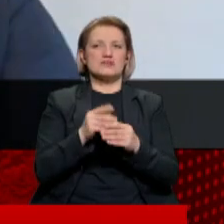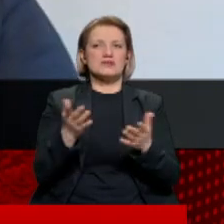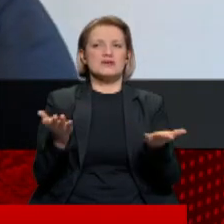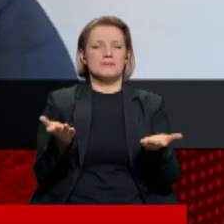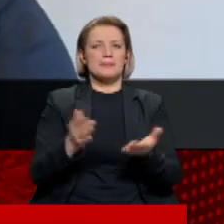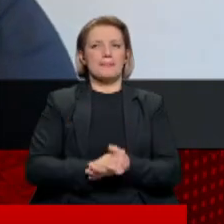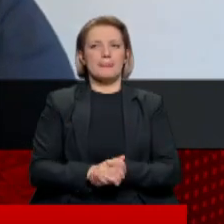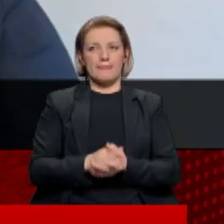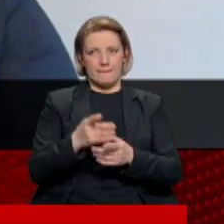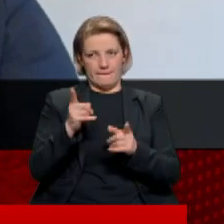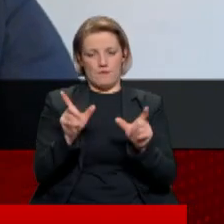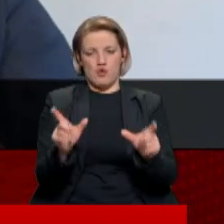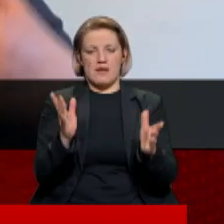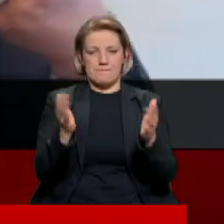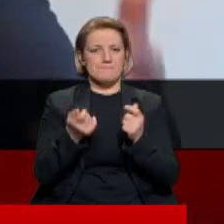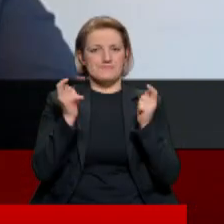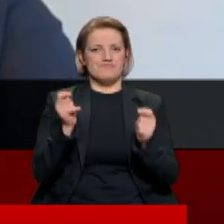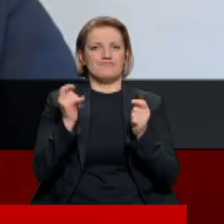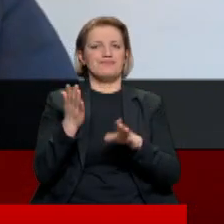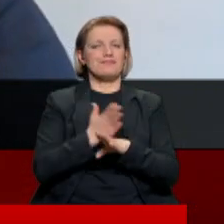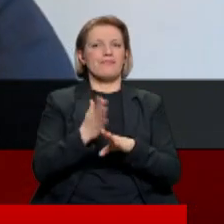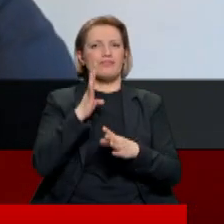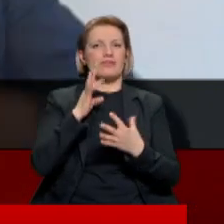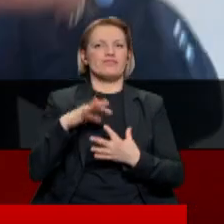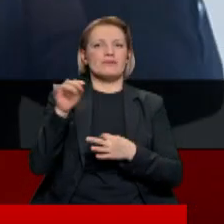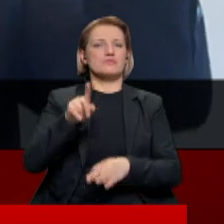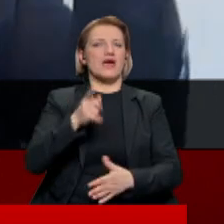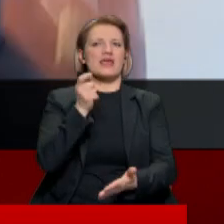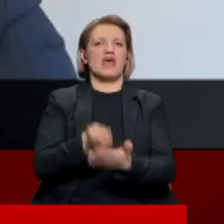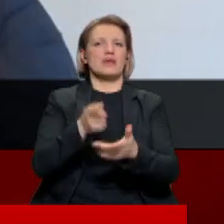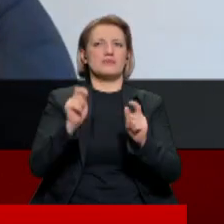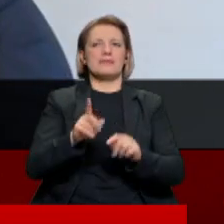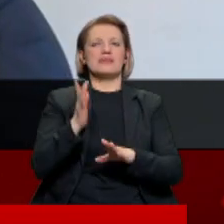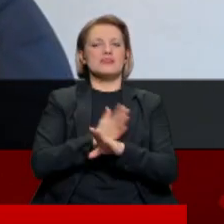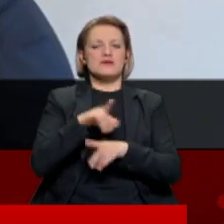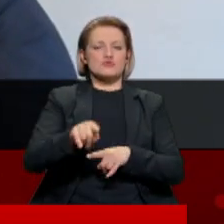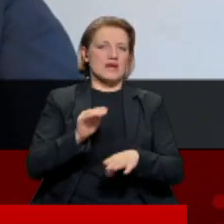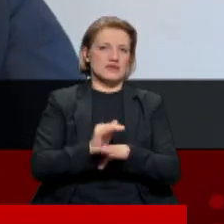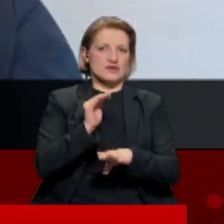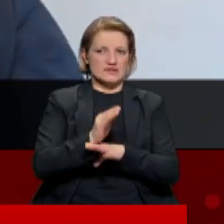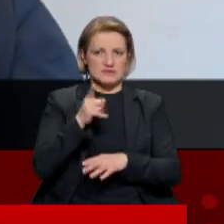teşvik edecek önlemleri almak zorundayız. Niye insanlar buraya yatırım yapsın? Niye burada